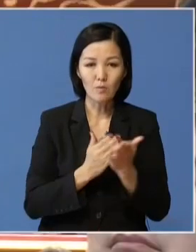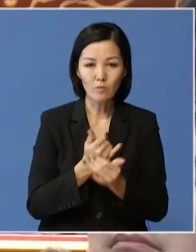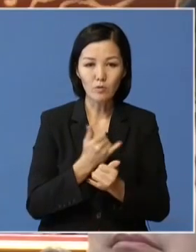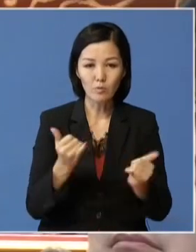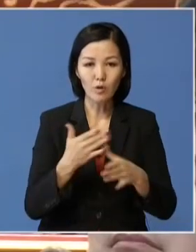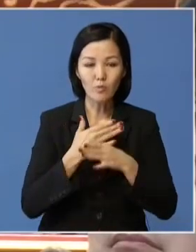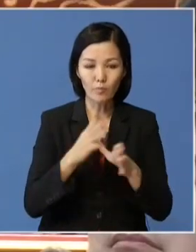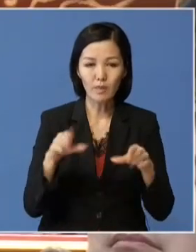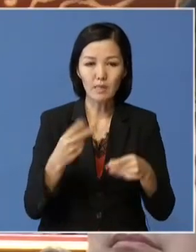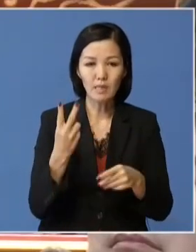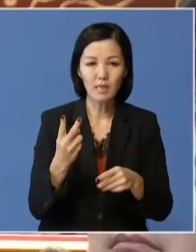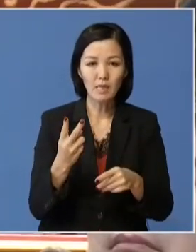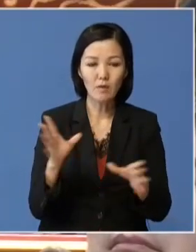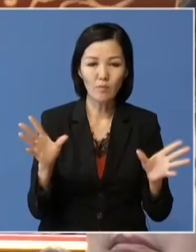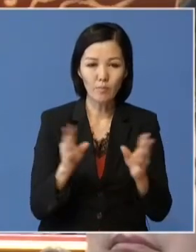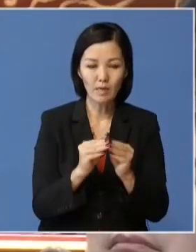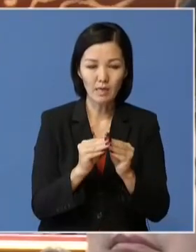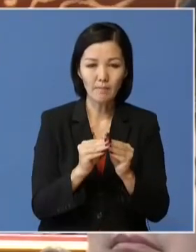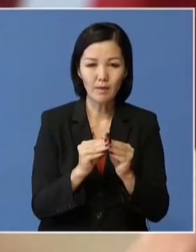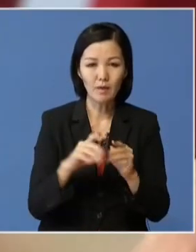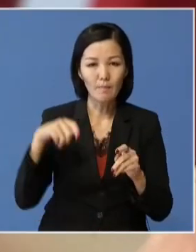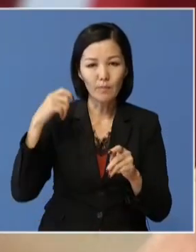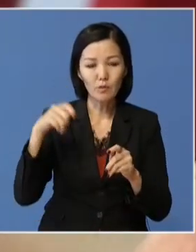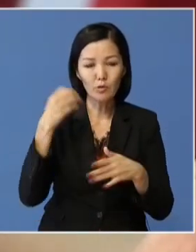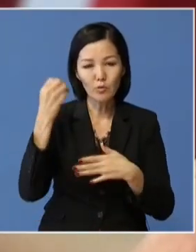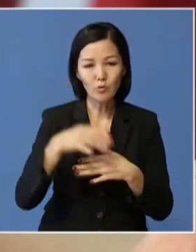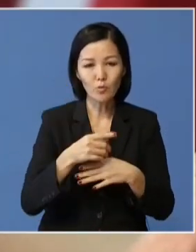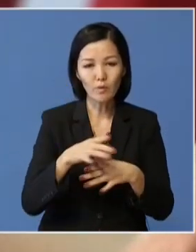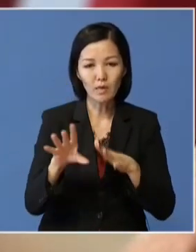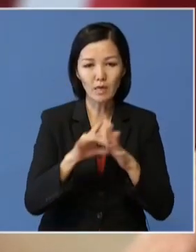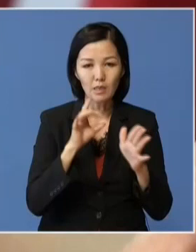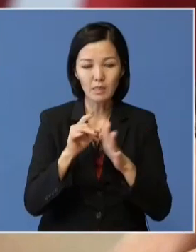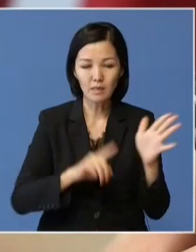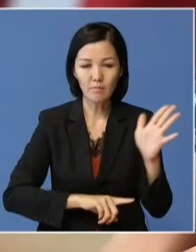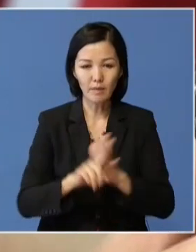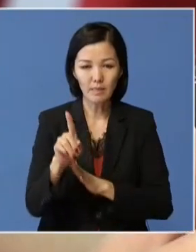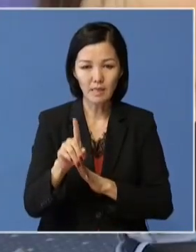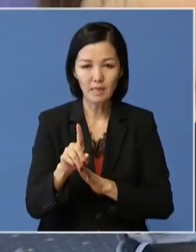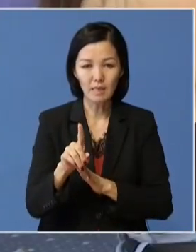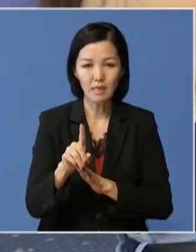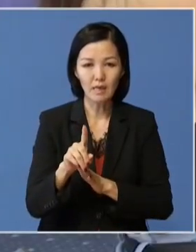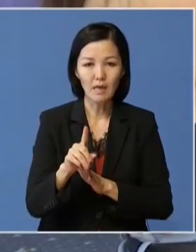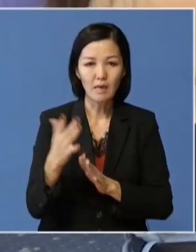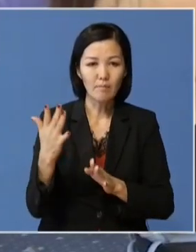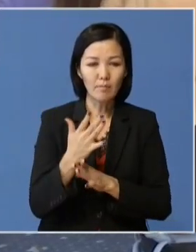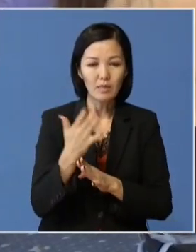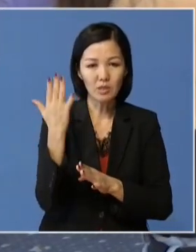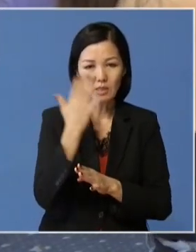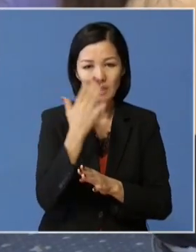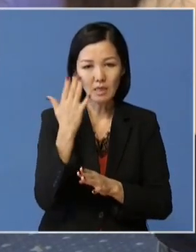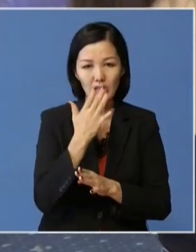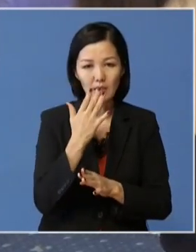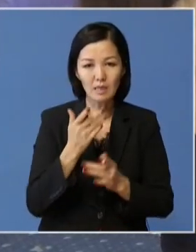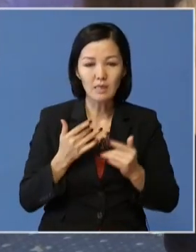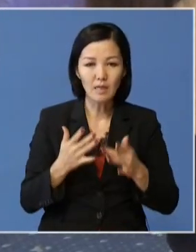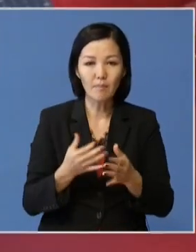Қос тараптың сөзі жерде қалмады. Түсіру тобы облыс орталығында кастинг үрдісін бастап кетті. «Патруль 5» сериалының қатысушыларына қойылатын